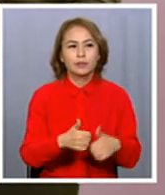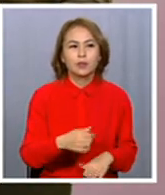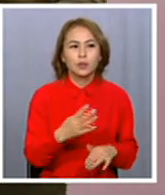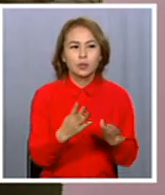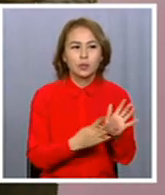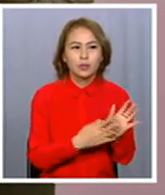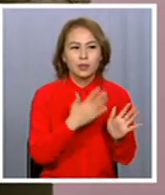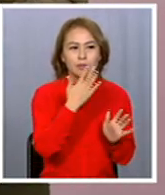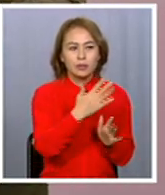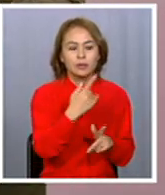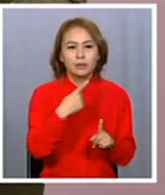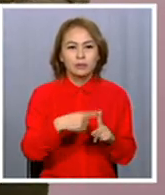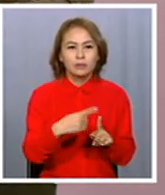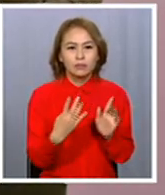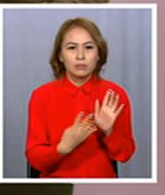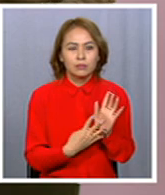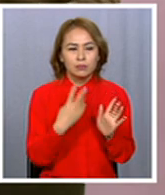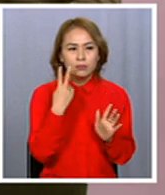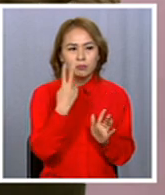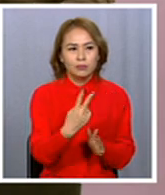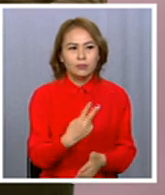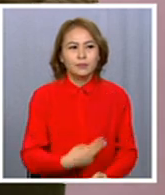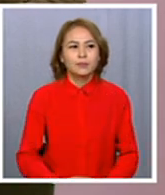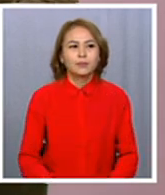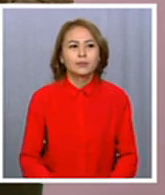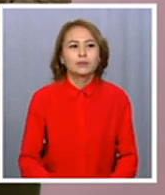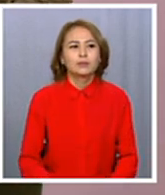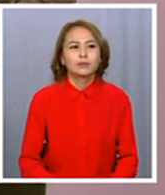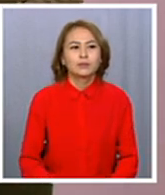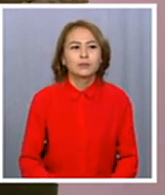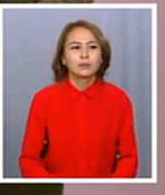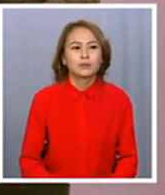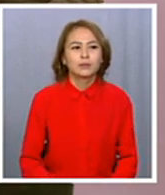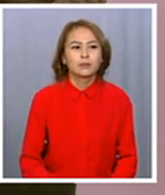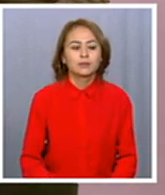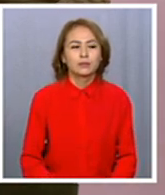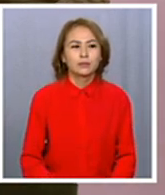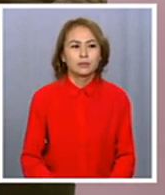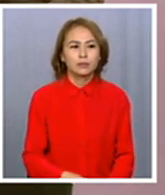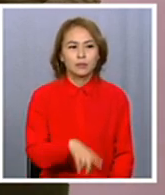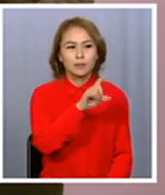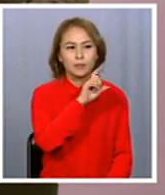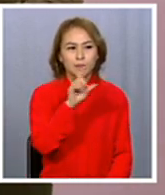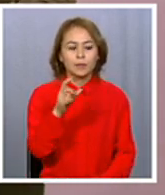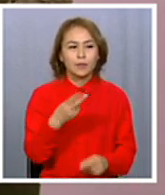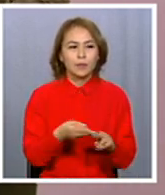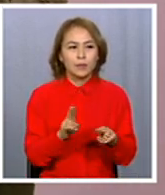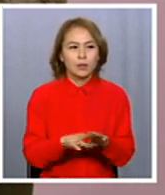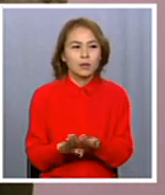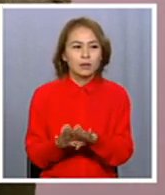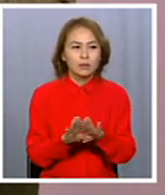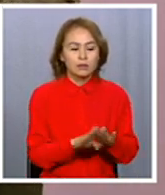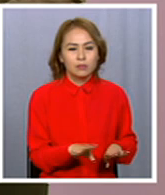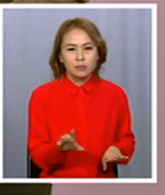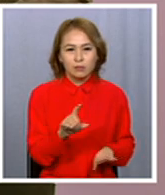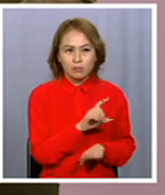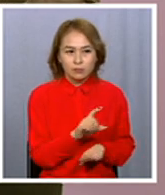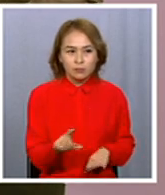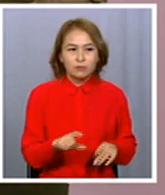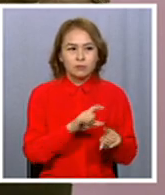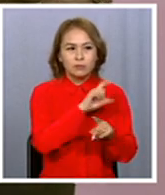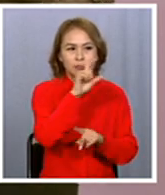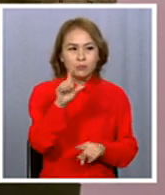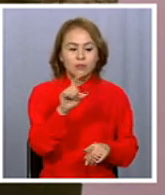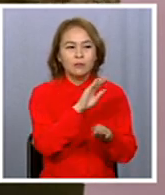5 пен 9-дан 2-нің қосындысын анықтаймыз. Бөлімдері бірдей болғандықтан бөлімін бөлшек сызығының